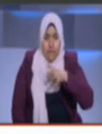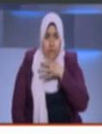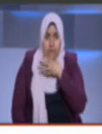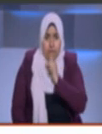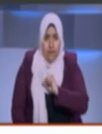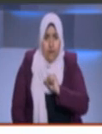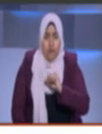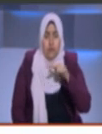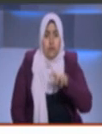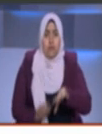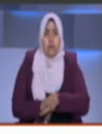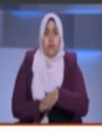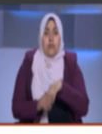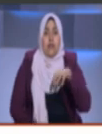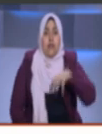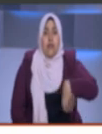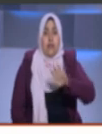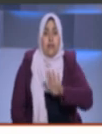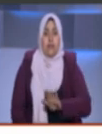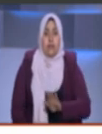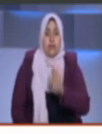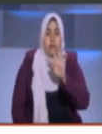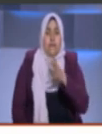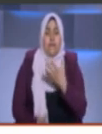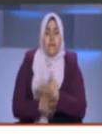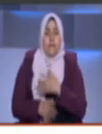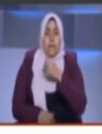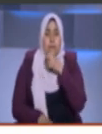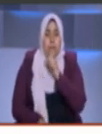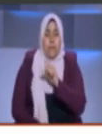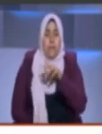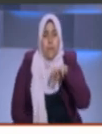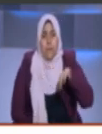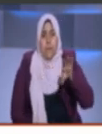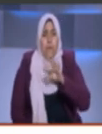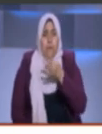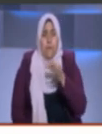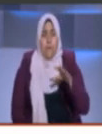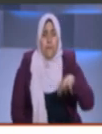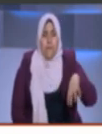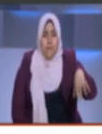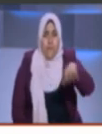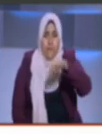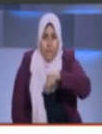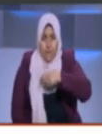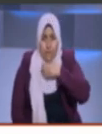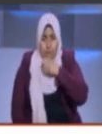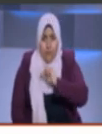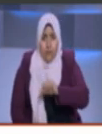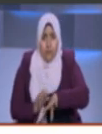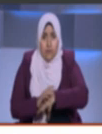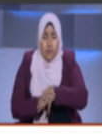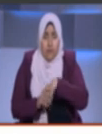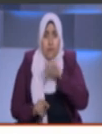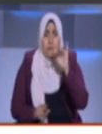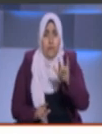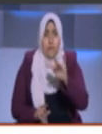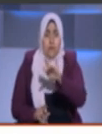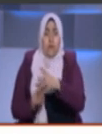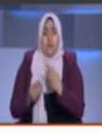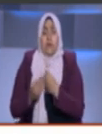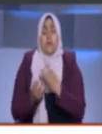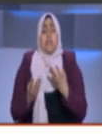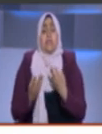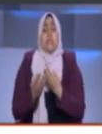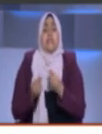جيدا الأحياء الشمالية ليس فقط في باريس بل في معظم المدن الفرنسية، بيسكنها أو يكتبها الكثير